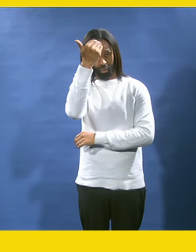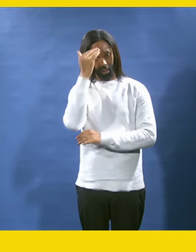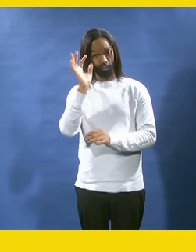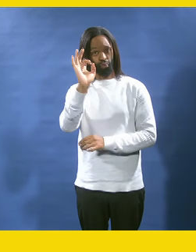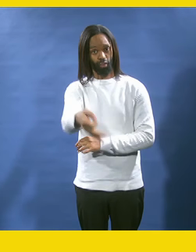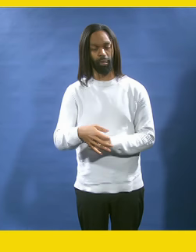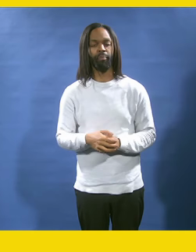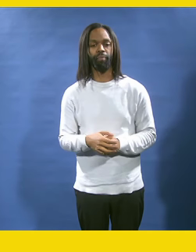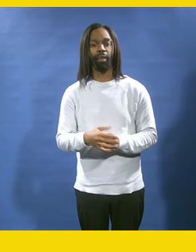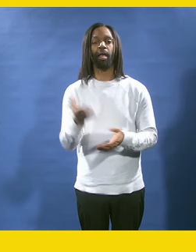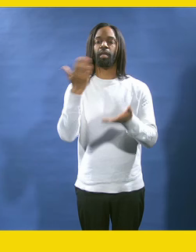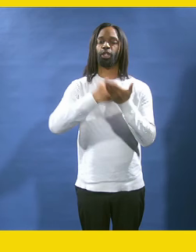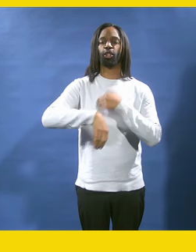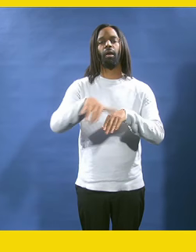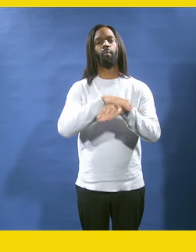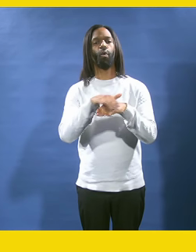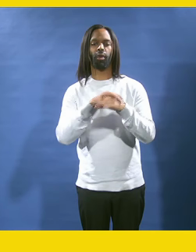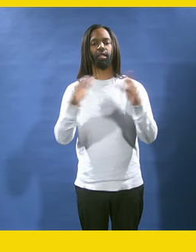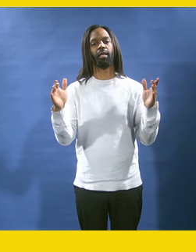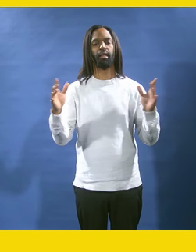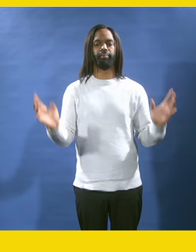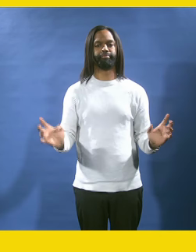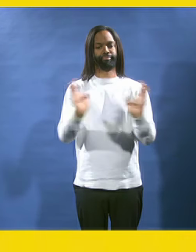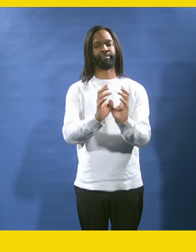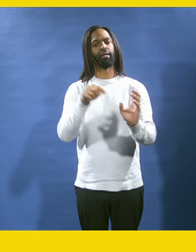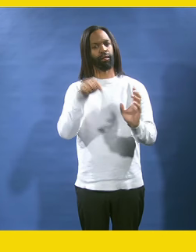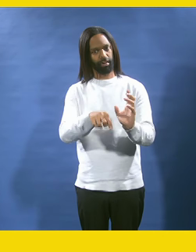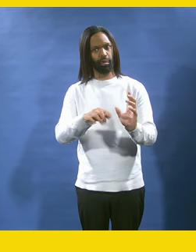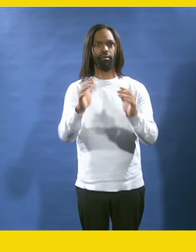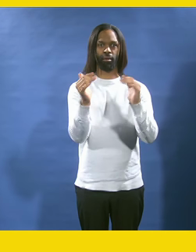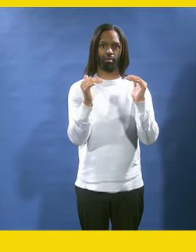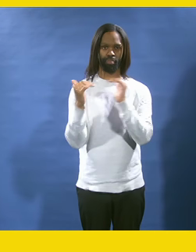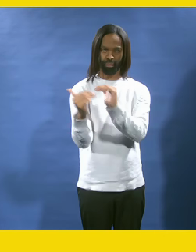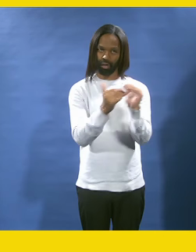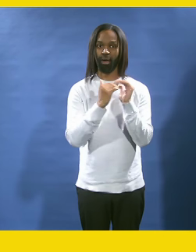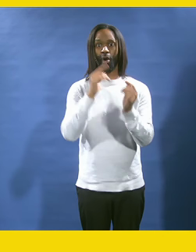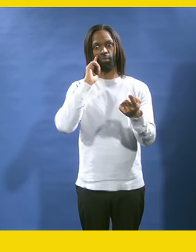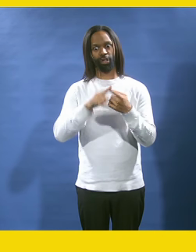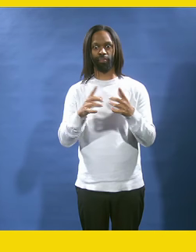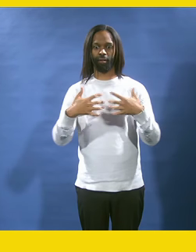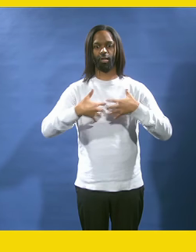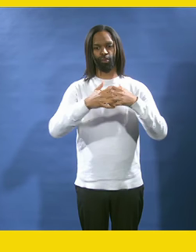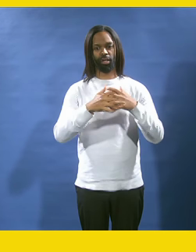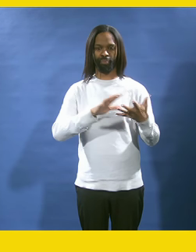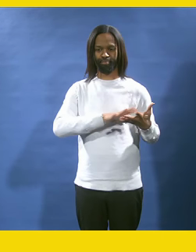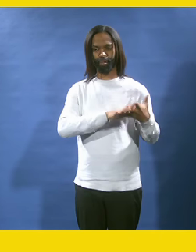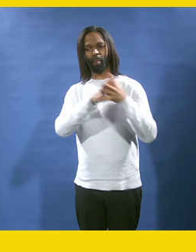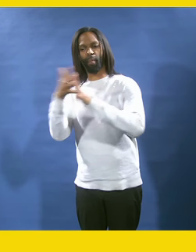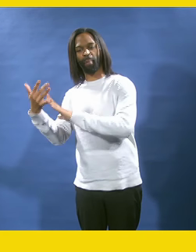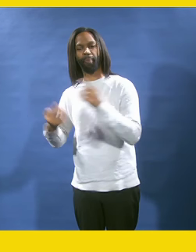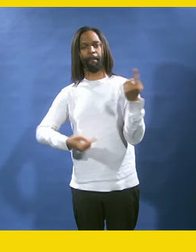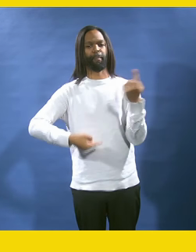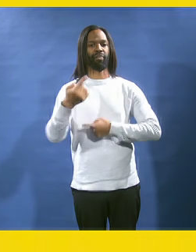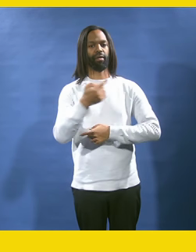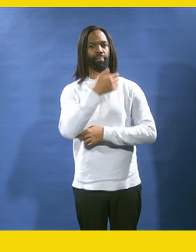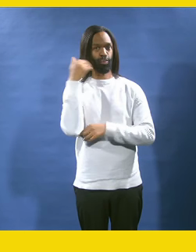instances politiques permet de faire progresser des dispositifs en faveur de l'égalité femmes-hommes, mais aussi et surtout